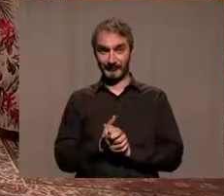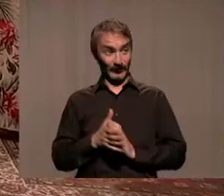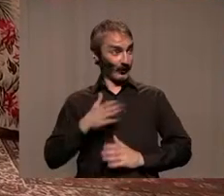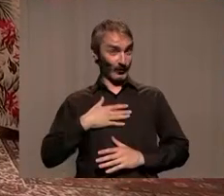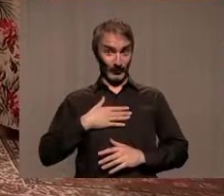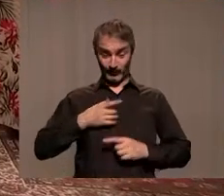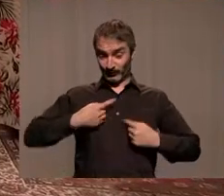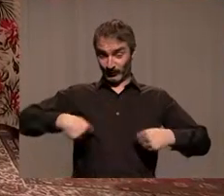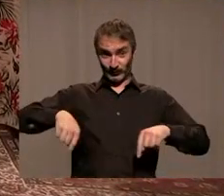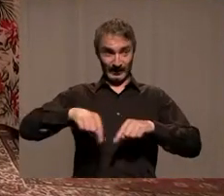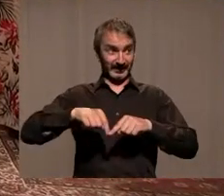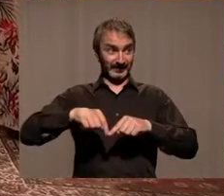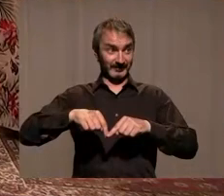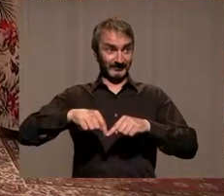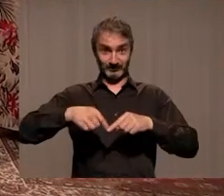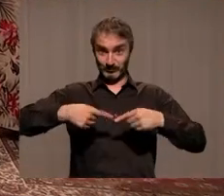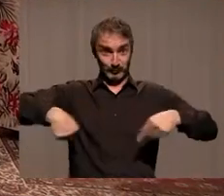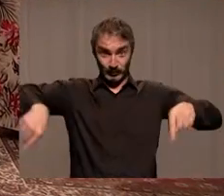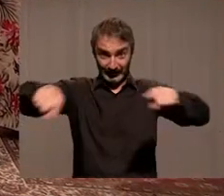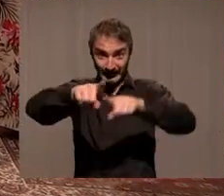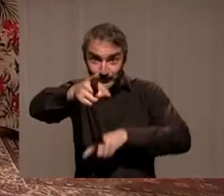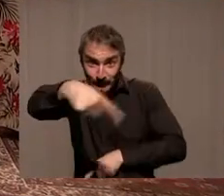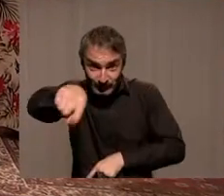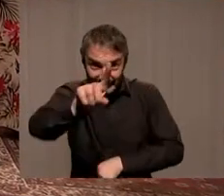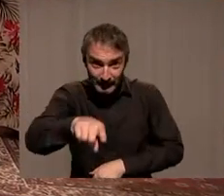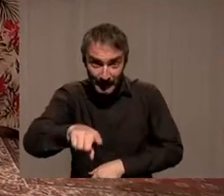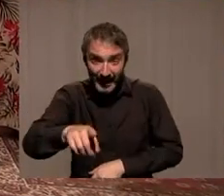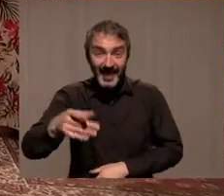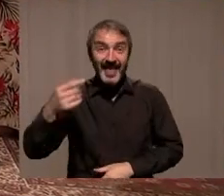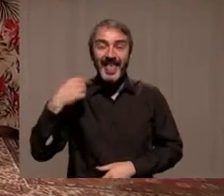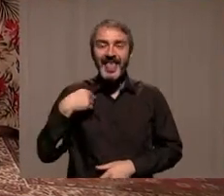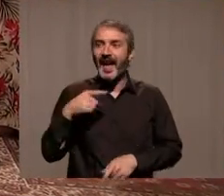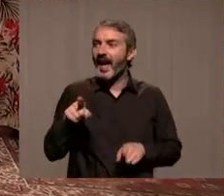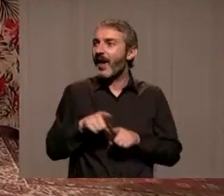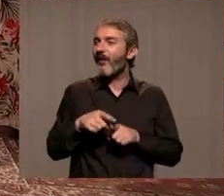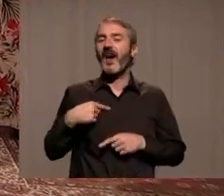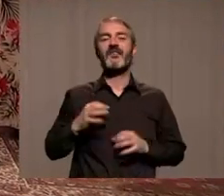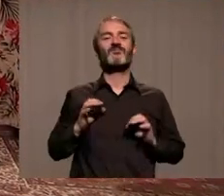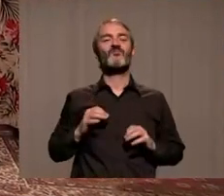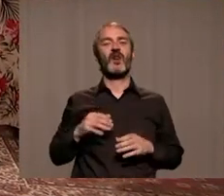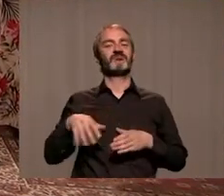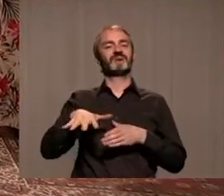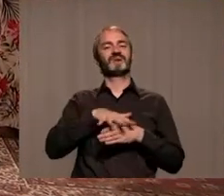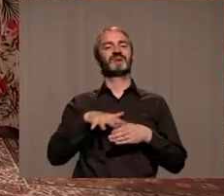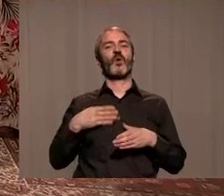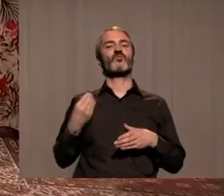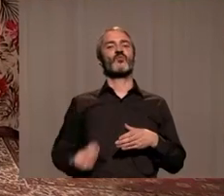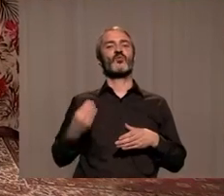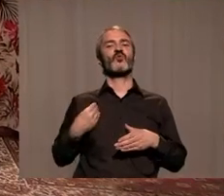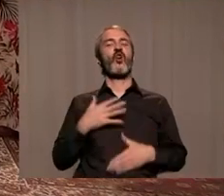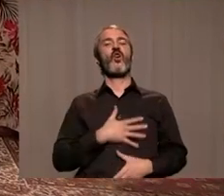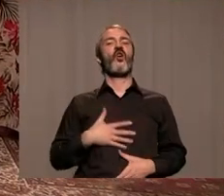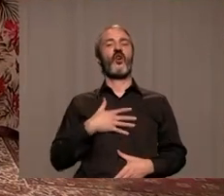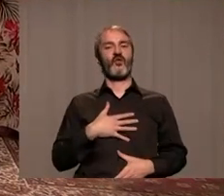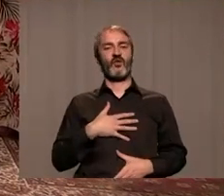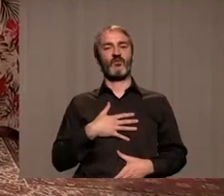nosaltres, vosaltres, tots, els alumnes també, han hagut de sortir de la seva zona de confort, segur, sí. Però els professors